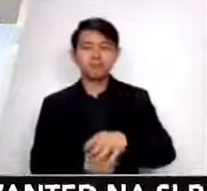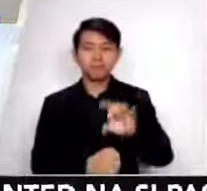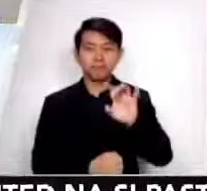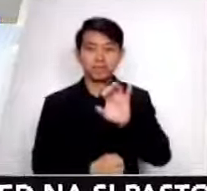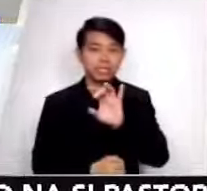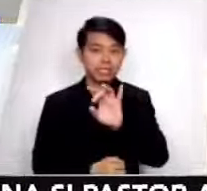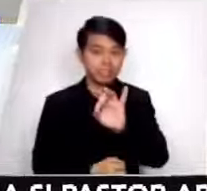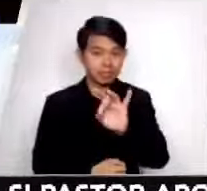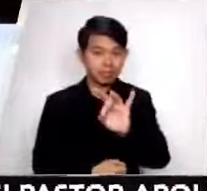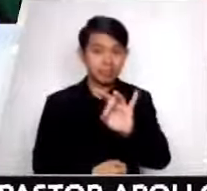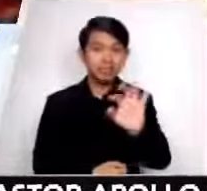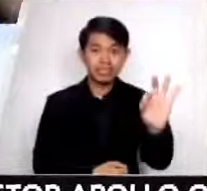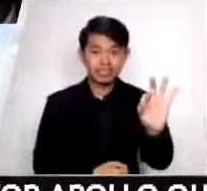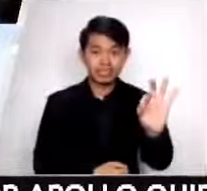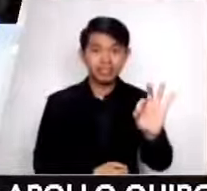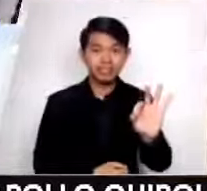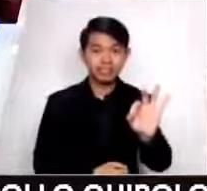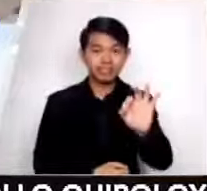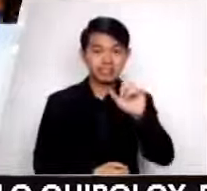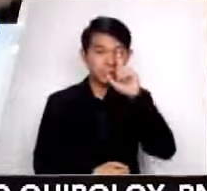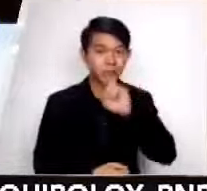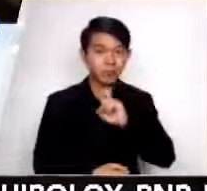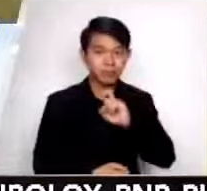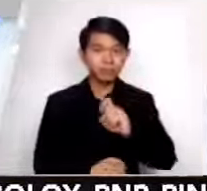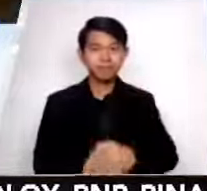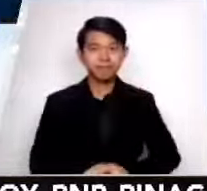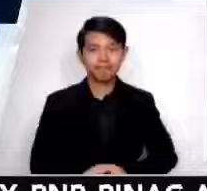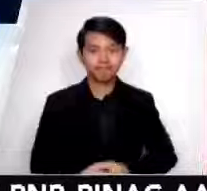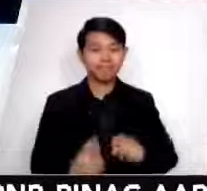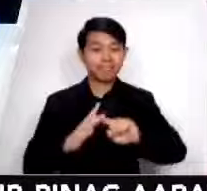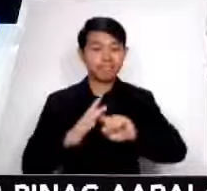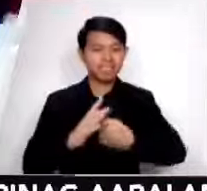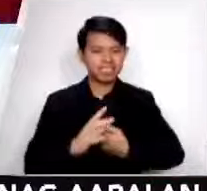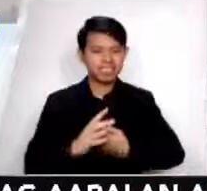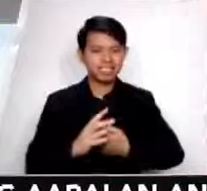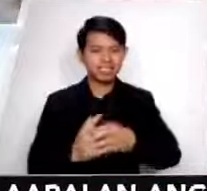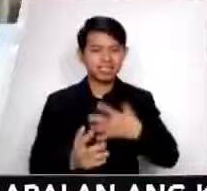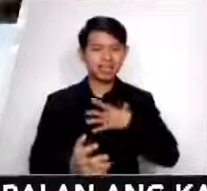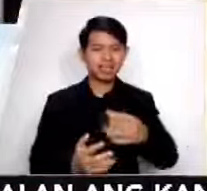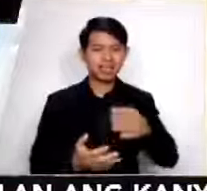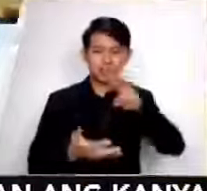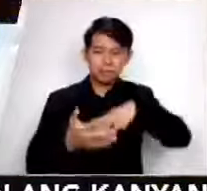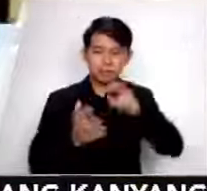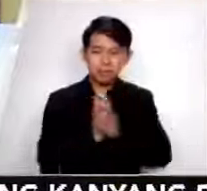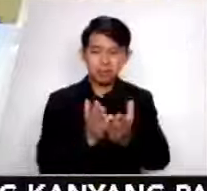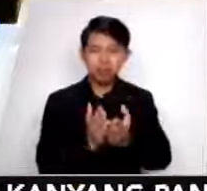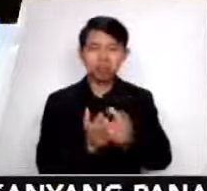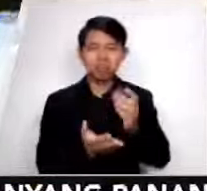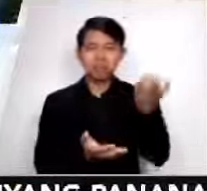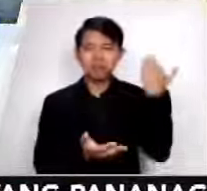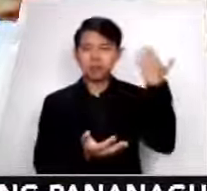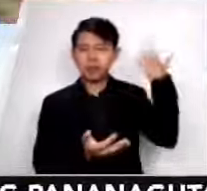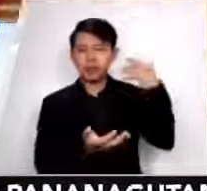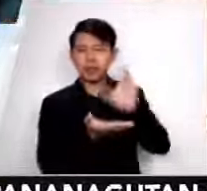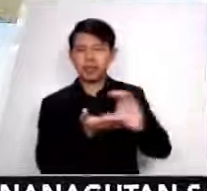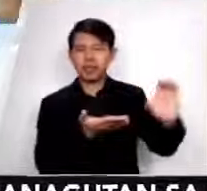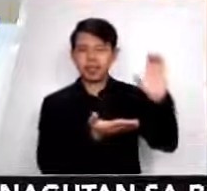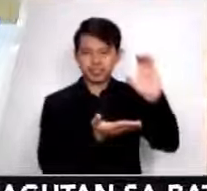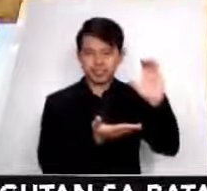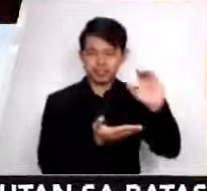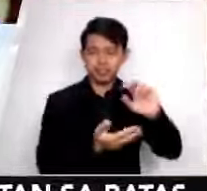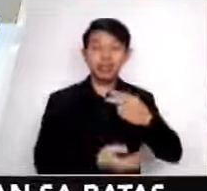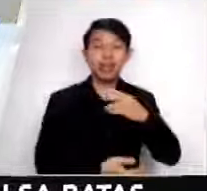daw nagsimula ang pagkahilig ni Lolo sa pagbabasa ng libro na hindi lang daw niya libangan. Paraan din daw niya